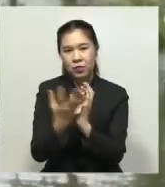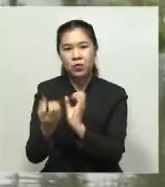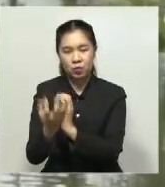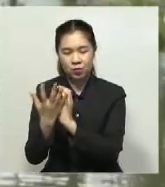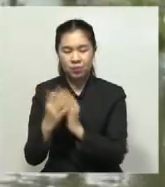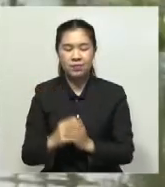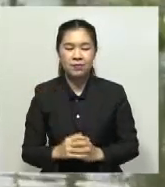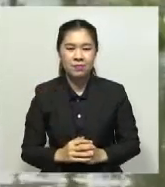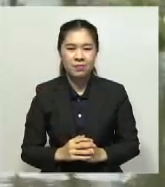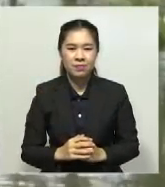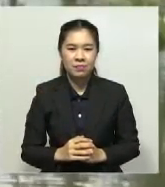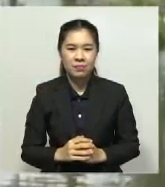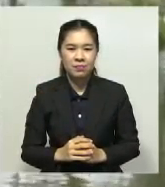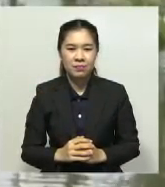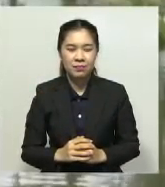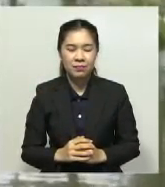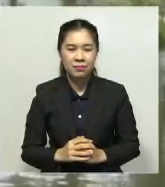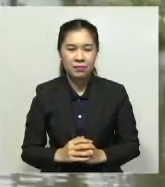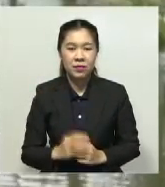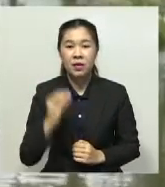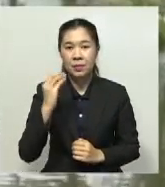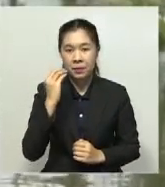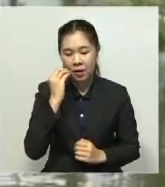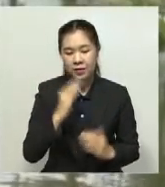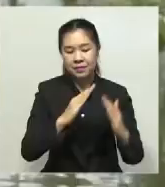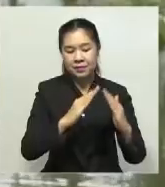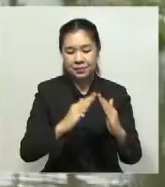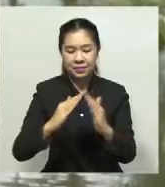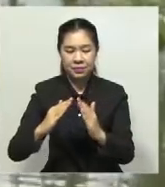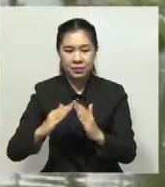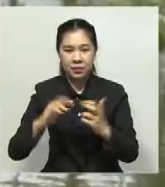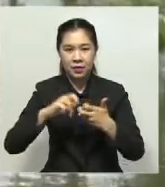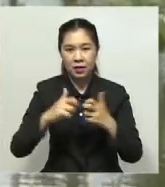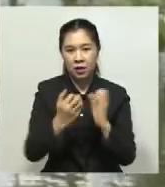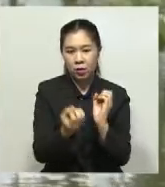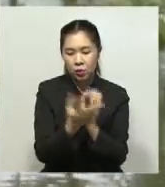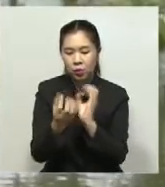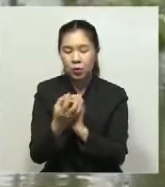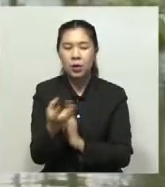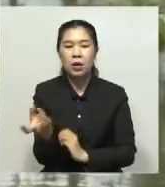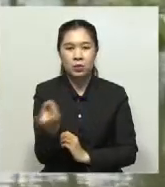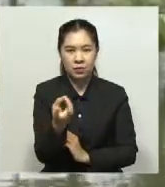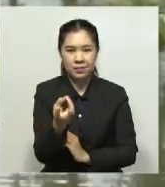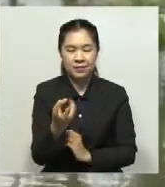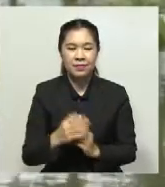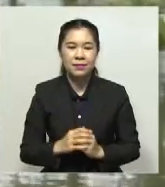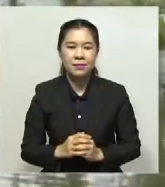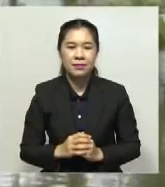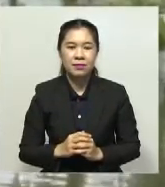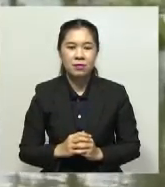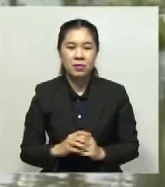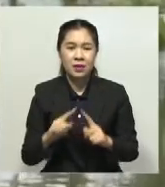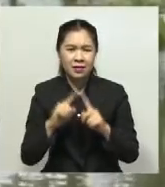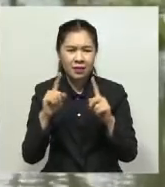เองนะครับบ้านเรือนที่ได้รับผลกระทบจากน้ำท่วมมีจำนวนน้อยนะครับแต่ที่เสียห